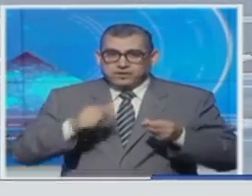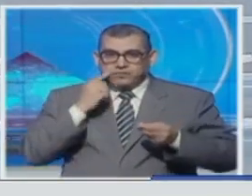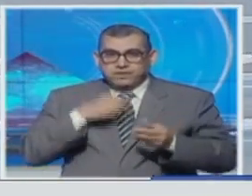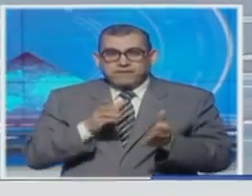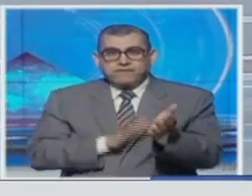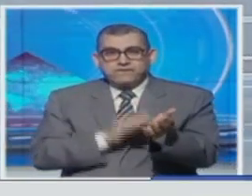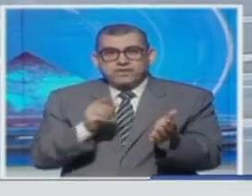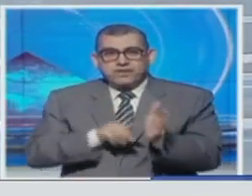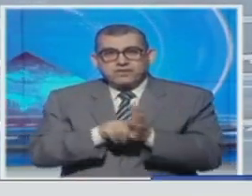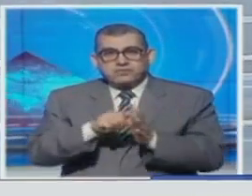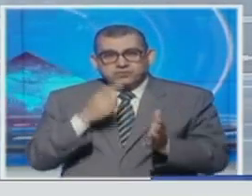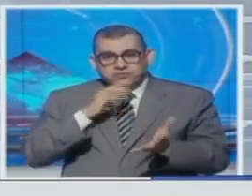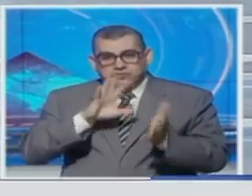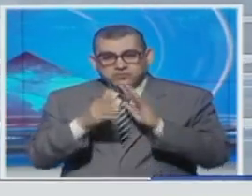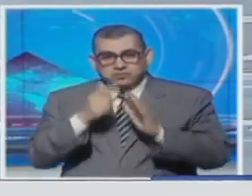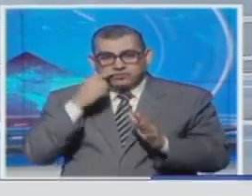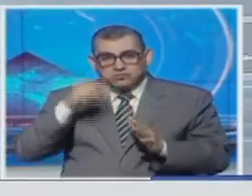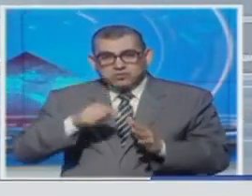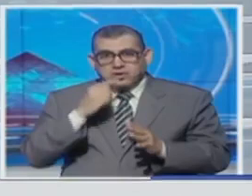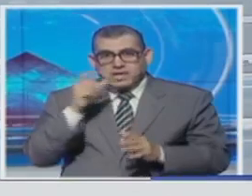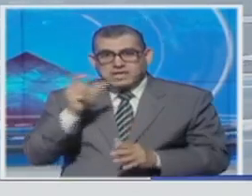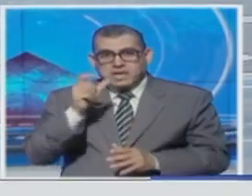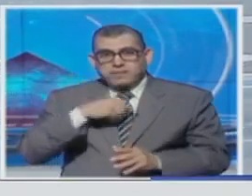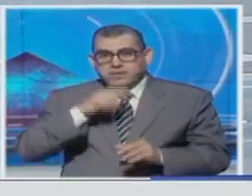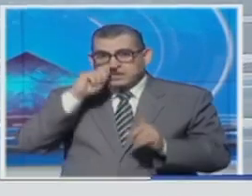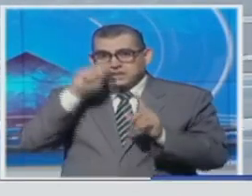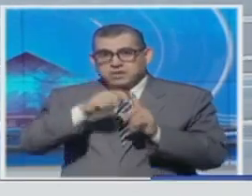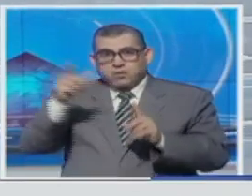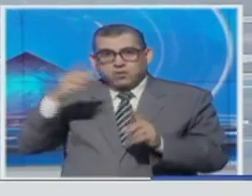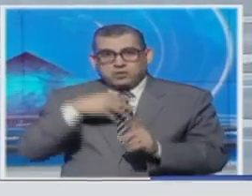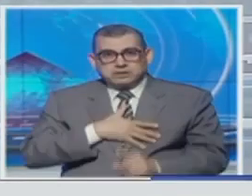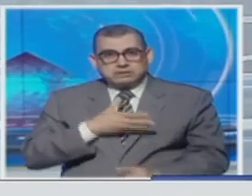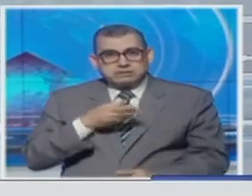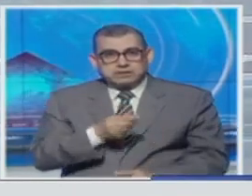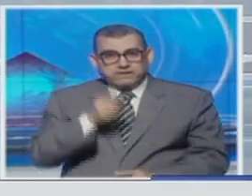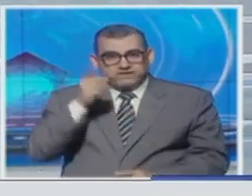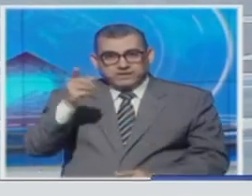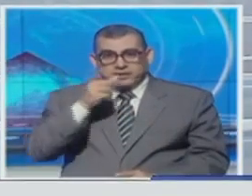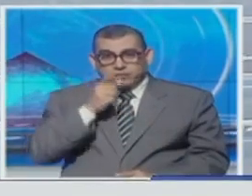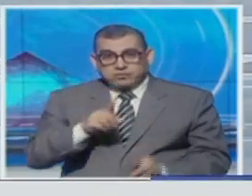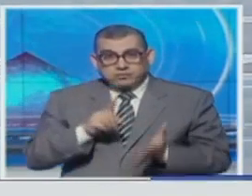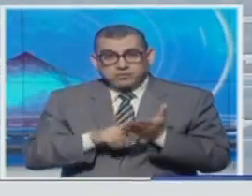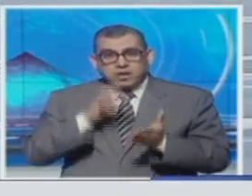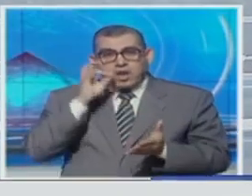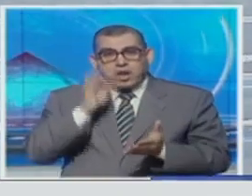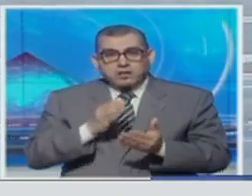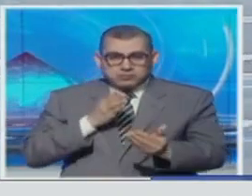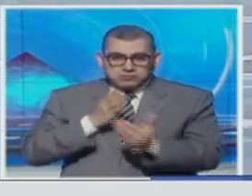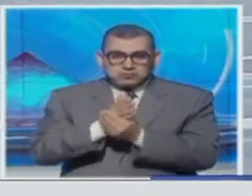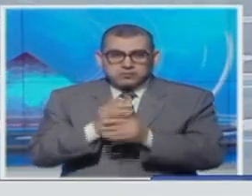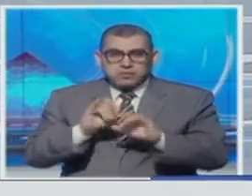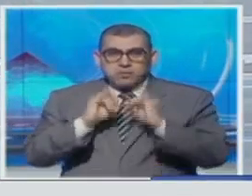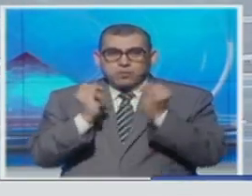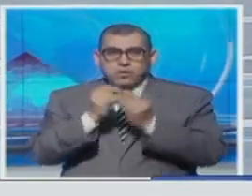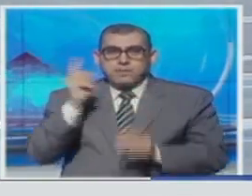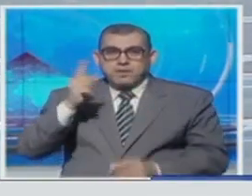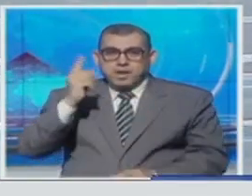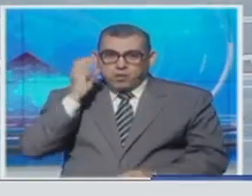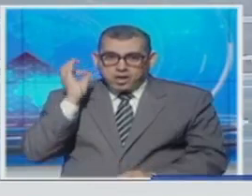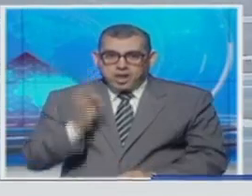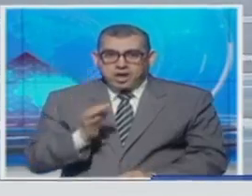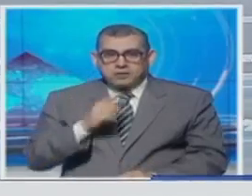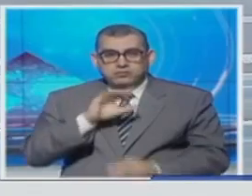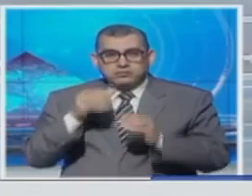الفتنة وتعكس مظاهر الإسلاموفوبيا البغيضة، بما يحتم ضرورة تدخل المجتمع الدولي